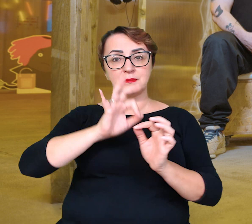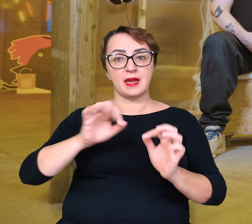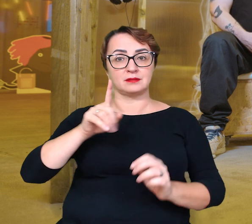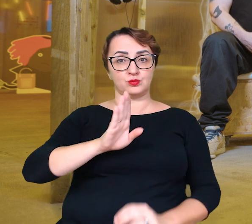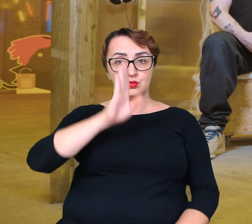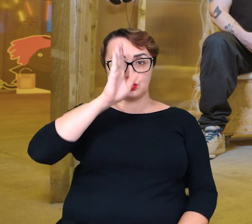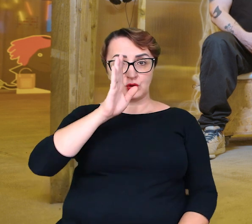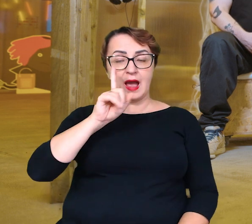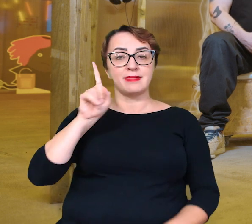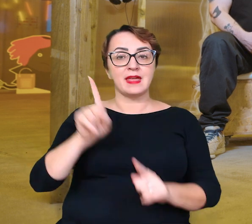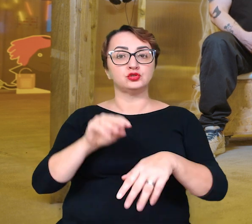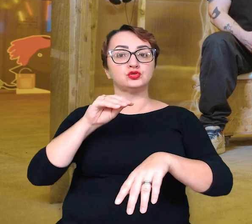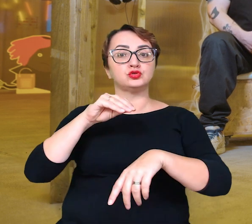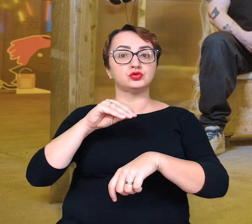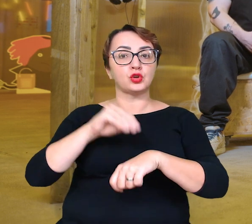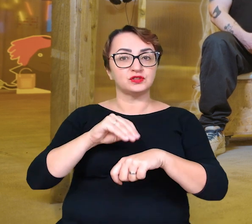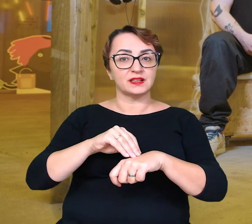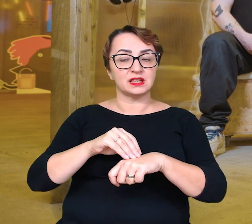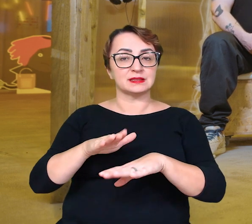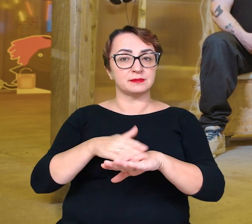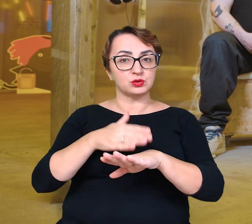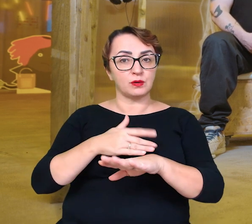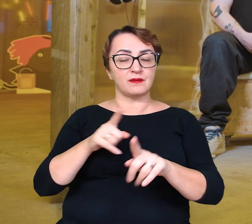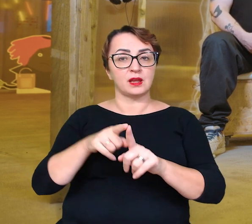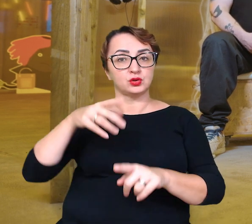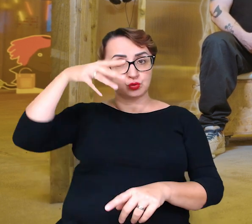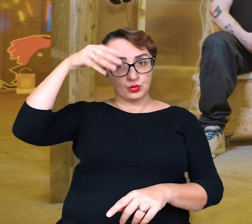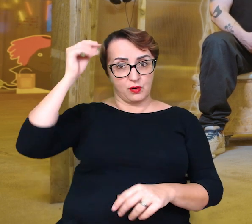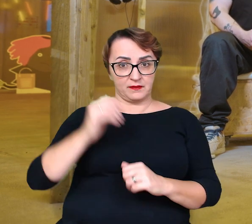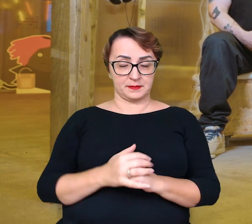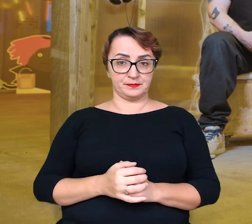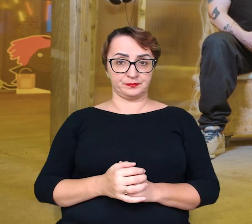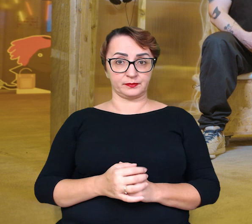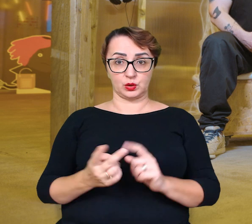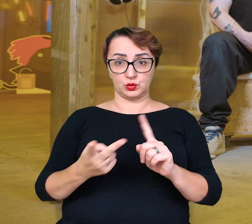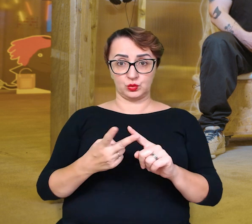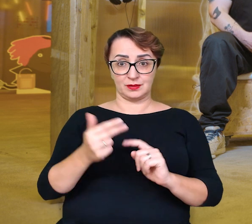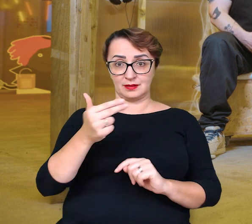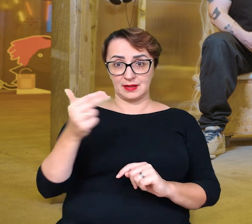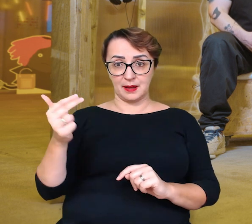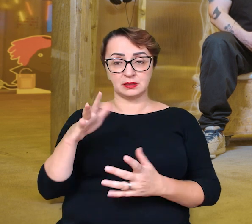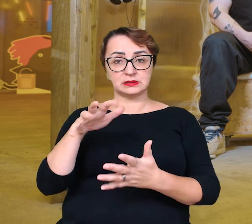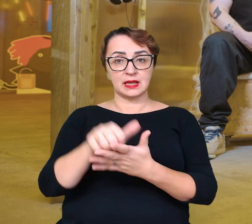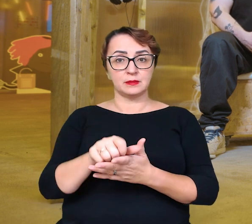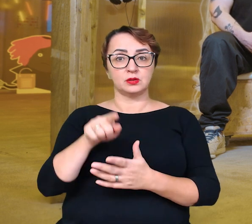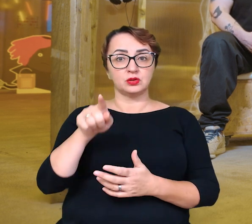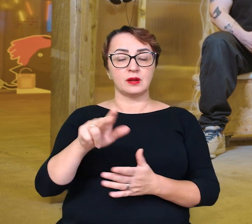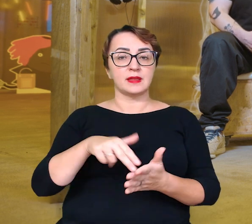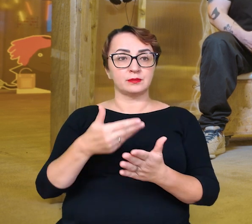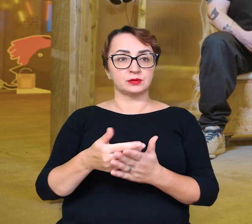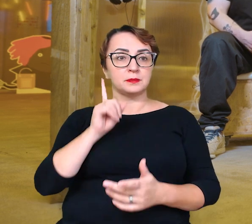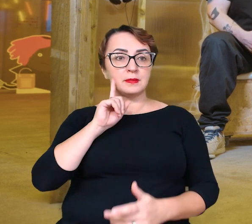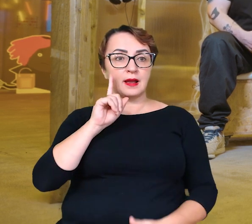doświadczeniem zmysłowym, a nawet duchowym. I tym drugim zagadnieniem zajmuje się m.in.